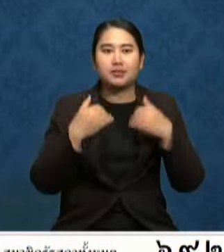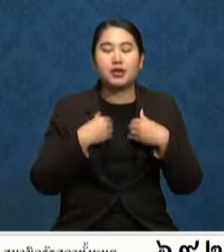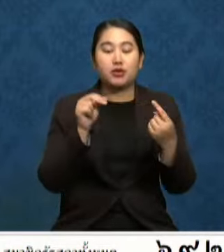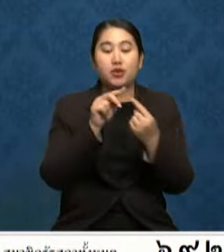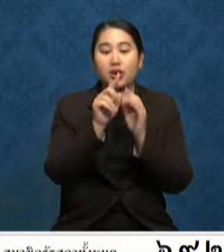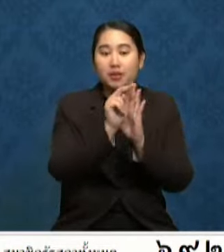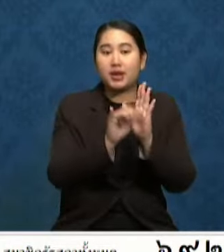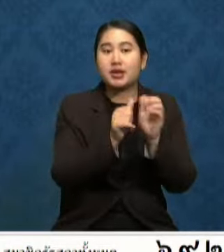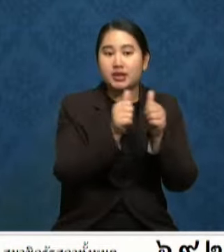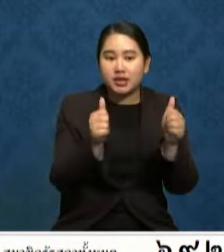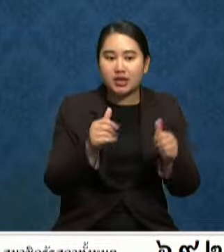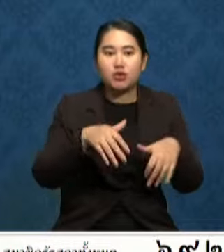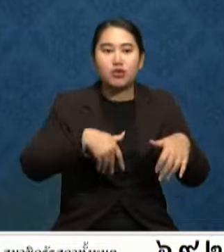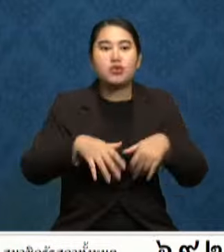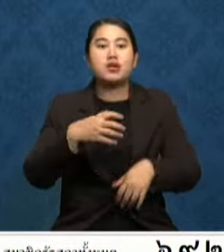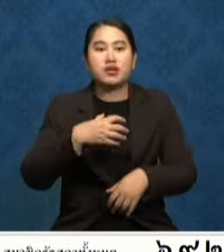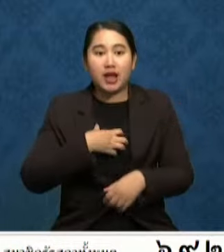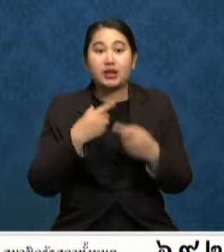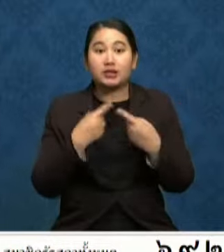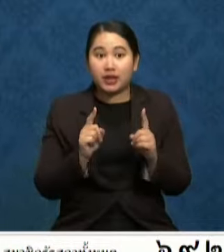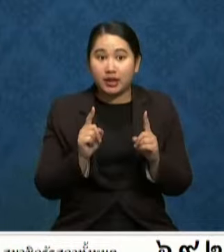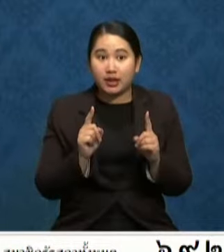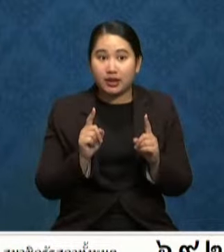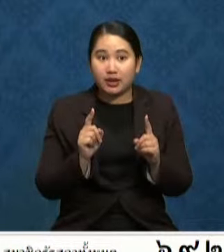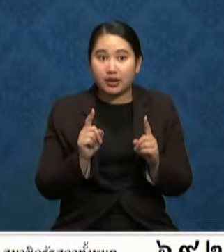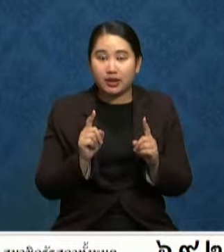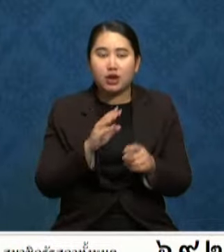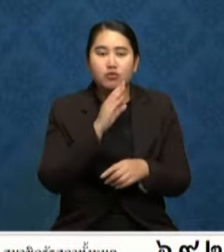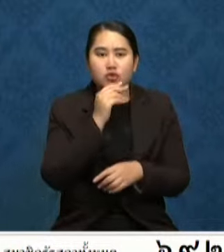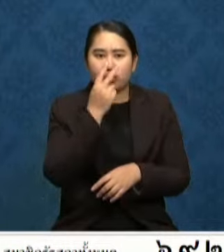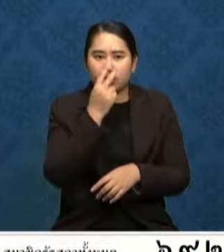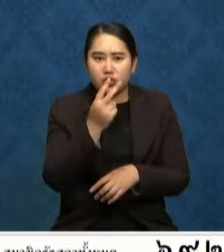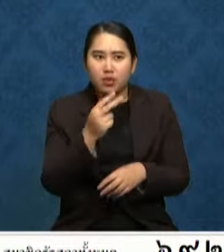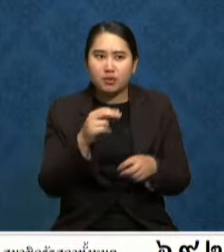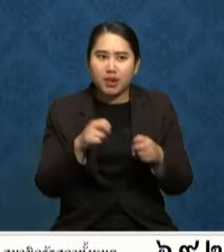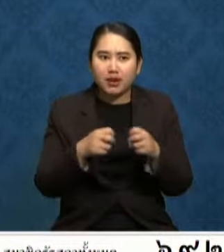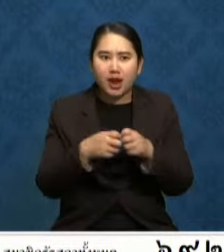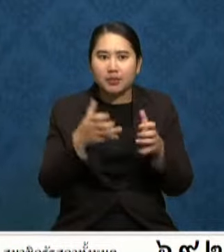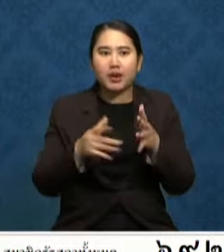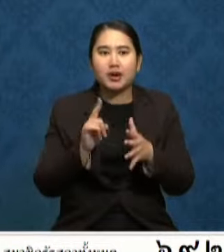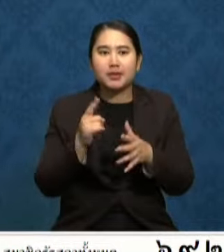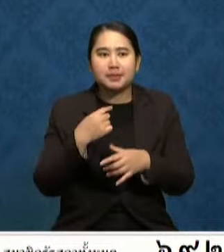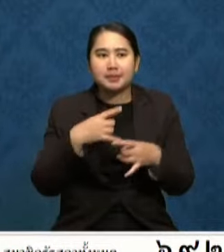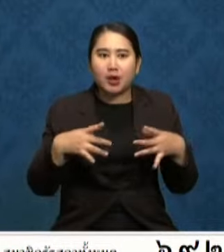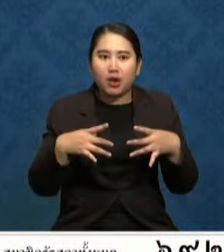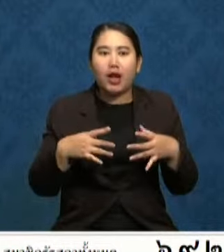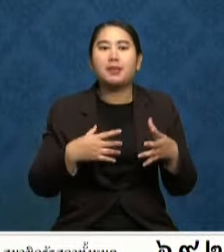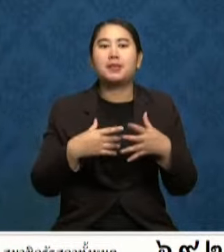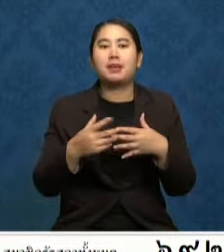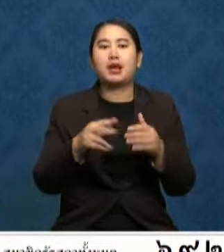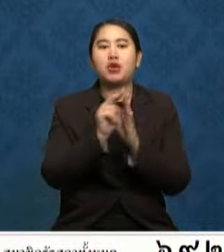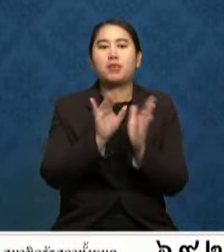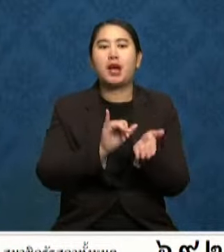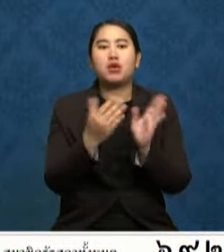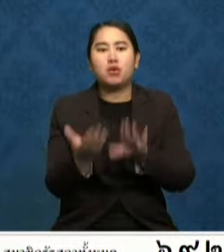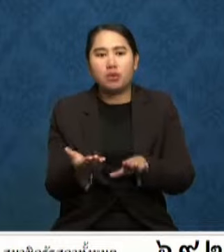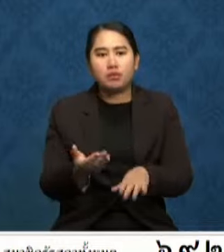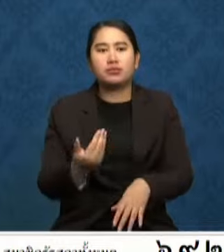โโยบายดีประชาชนอยากได้แต่ถามีแวต่านขดขวางไมเห็นด้วยน่ถ Dios้โโบายเรา